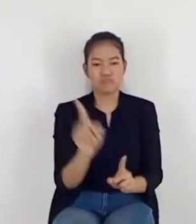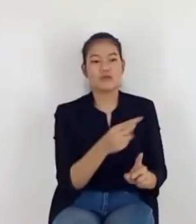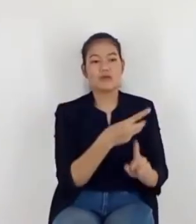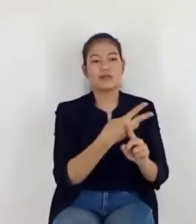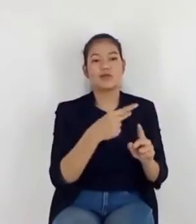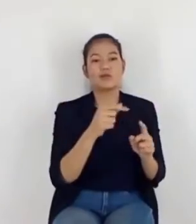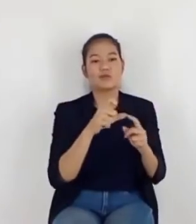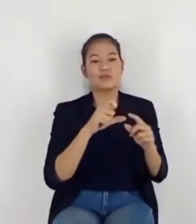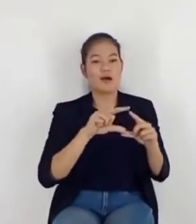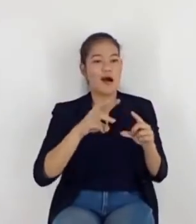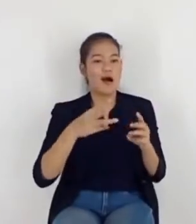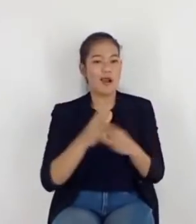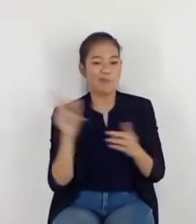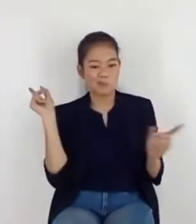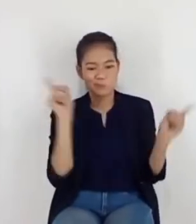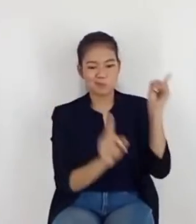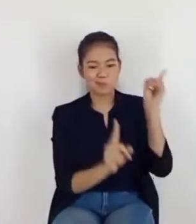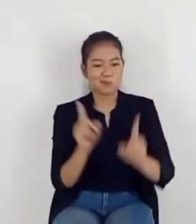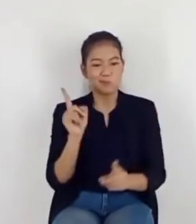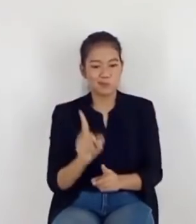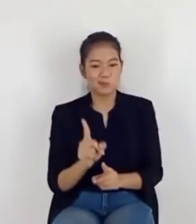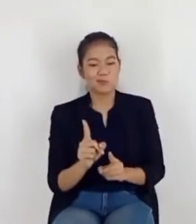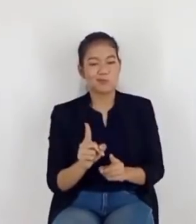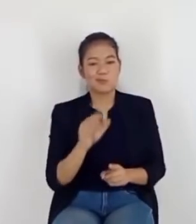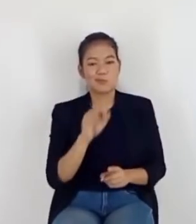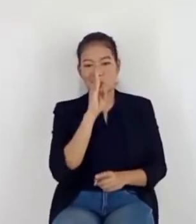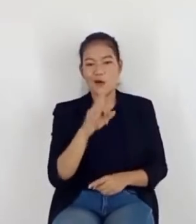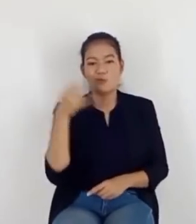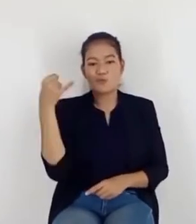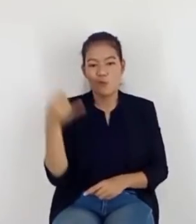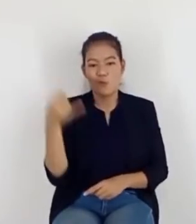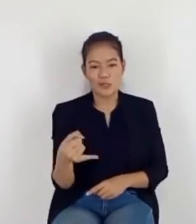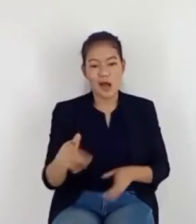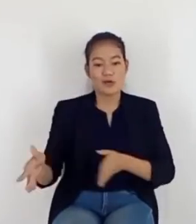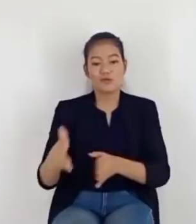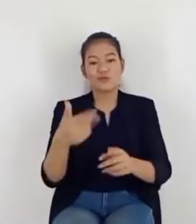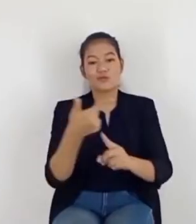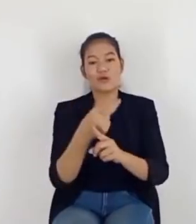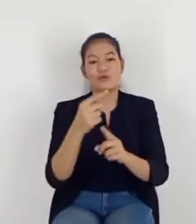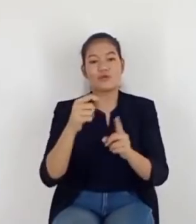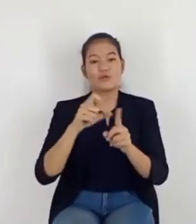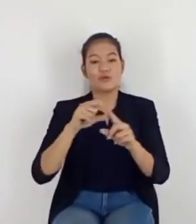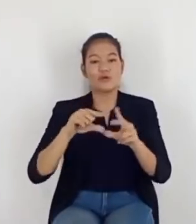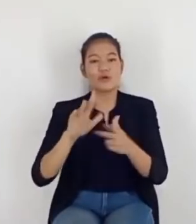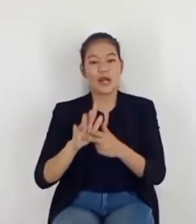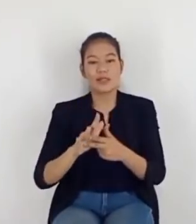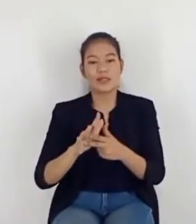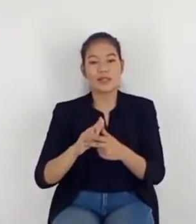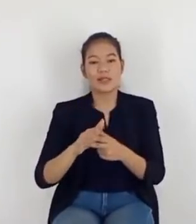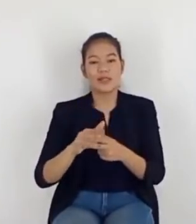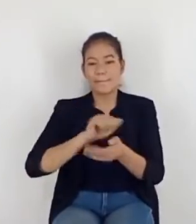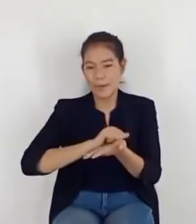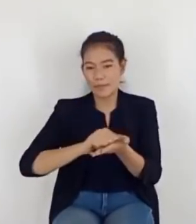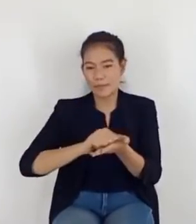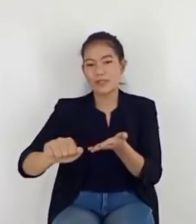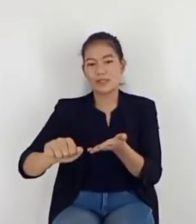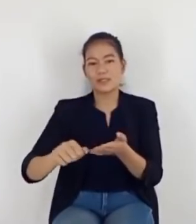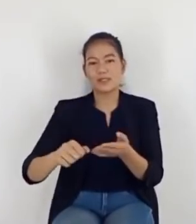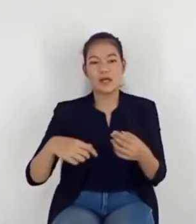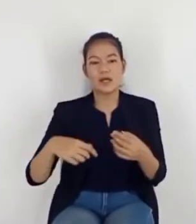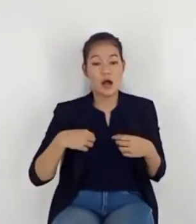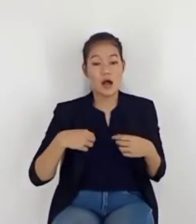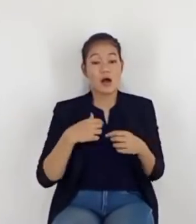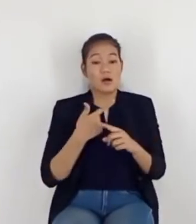sambil mengaku dosanya, mereka dibaptis di sungai Yordan. Yohanes memakai jubah bulu unta dan